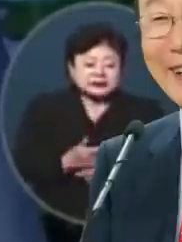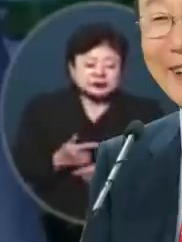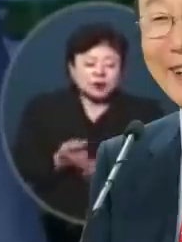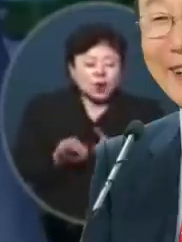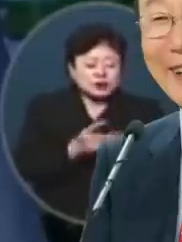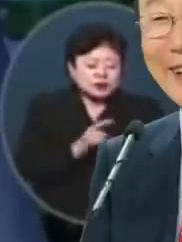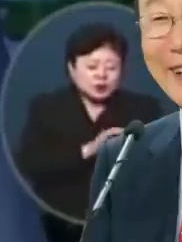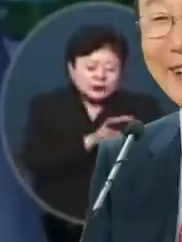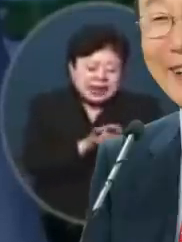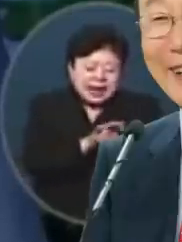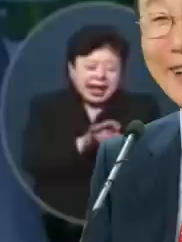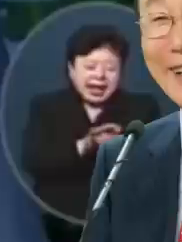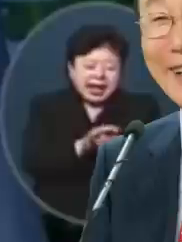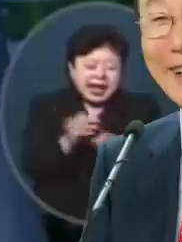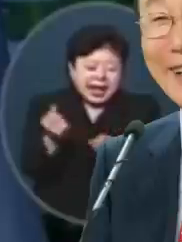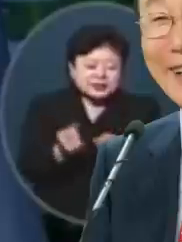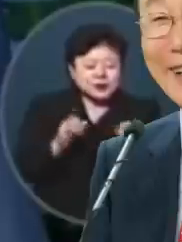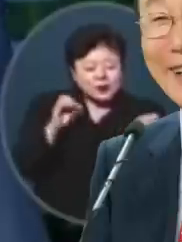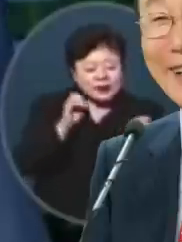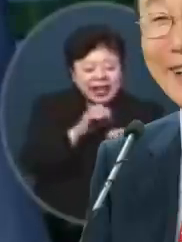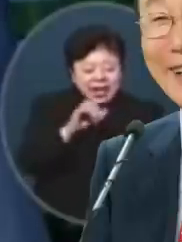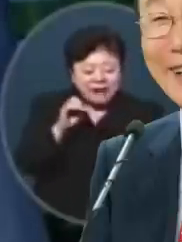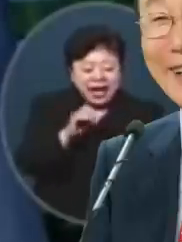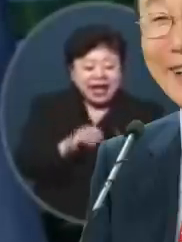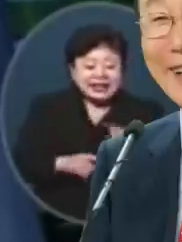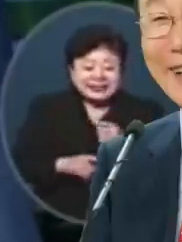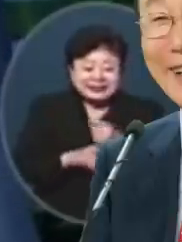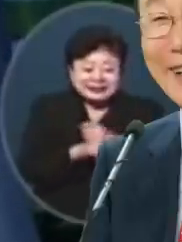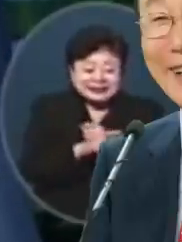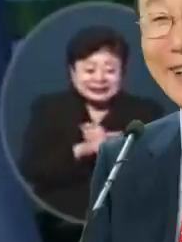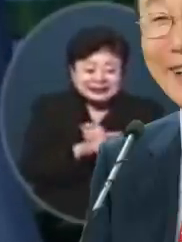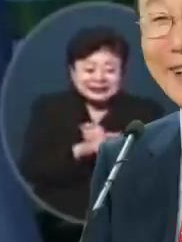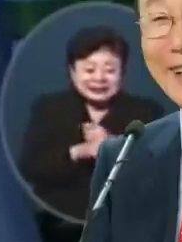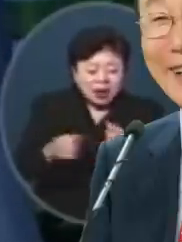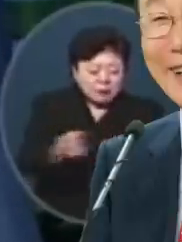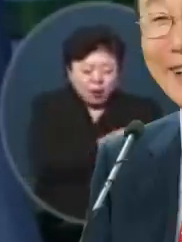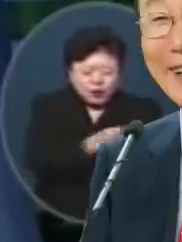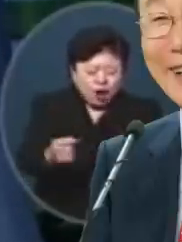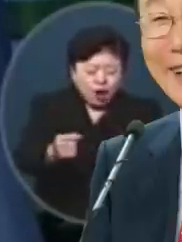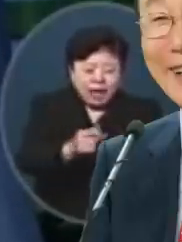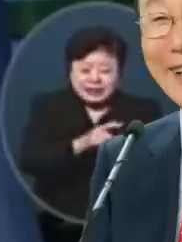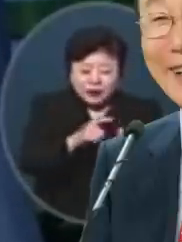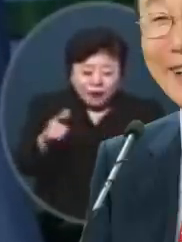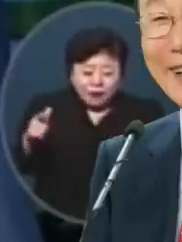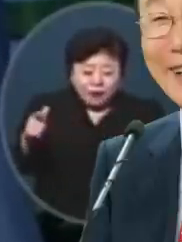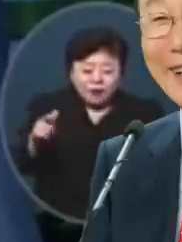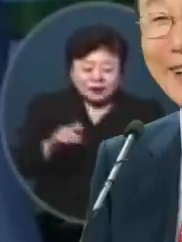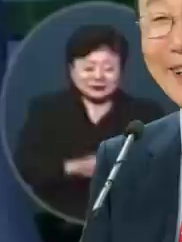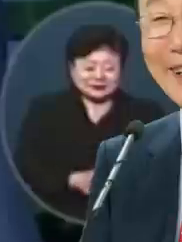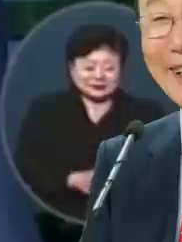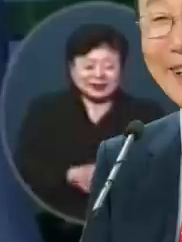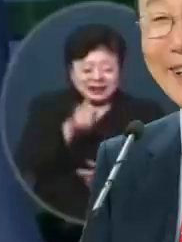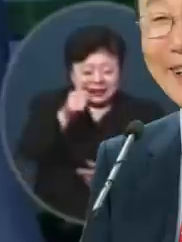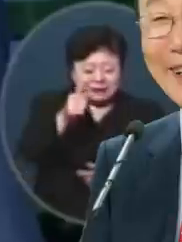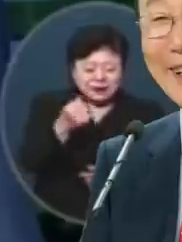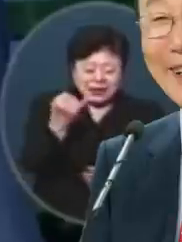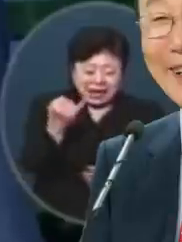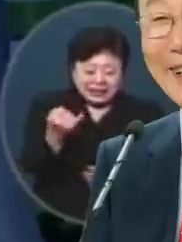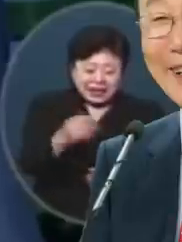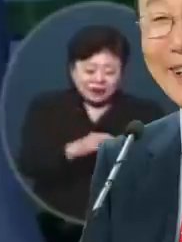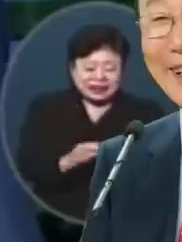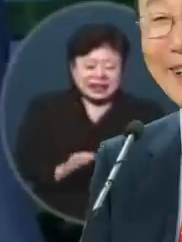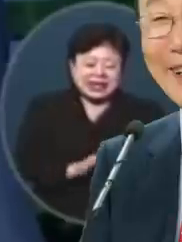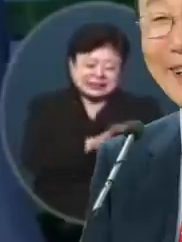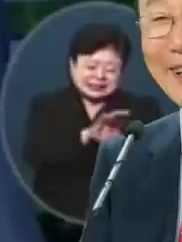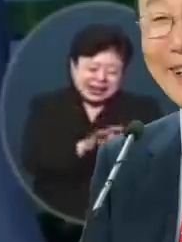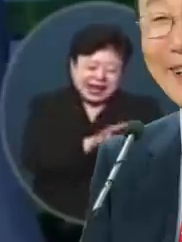사랑을 가지고 스스로 대화하라는 것입니다. 폭력을 가지고 대화하는 것이 아니라 남편과 아내의 관계는 사랑의